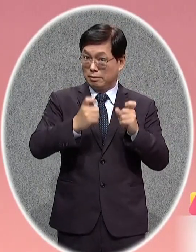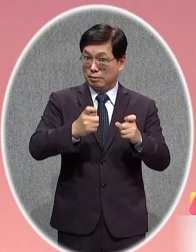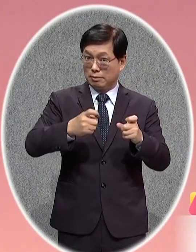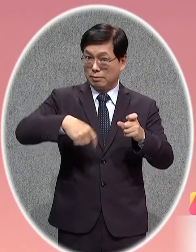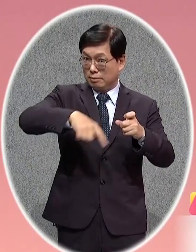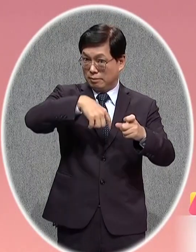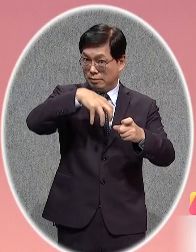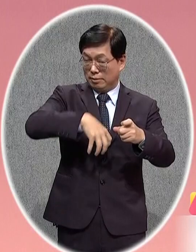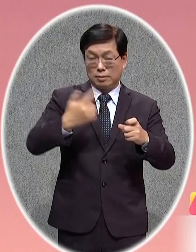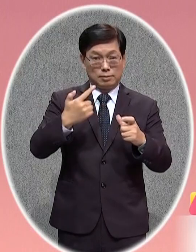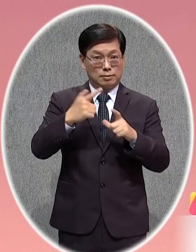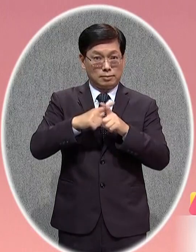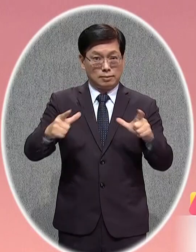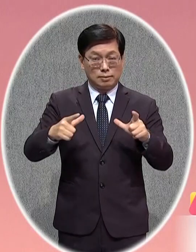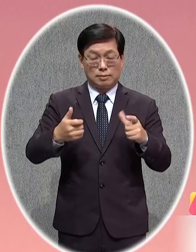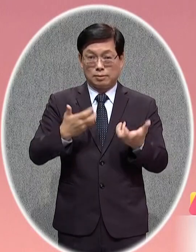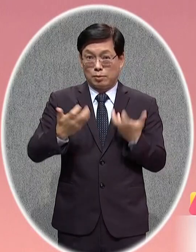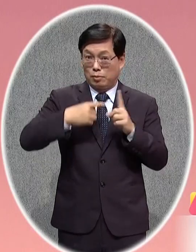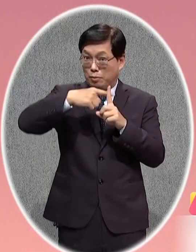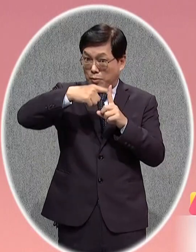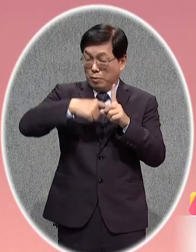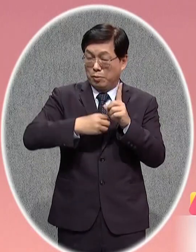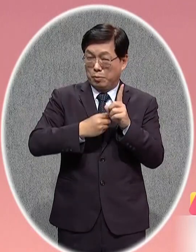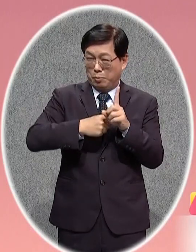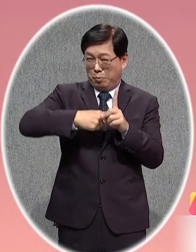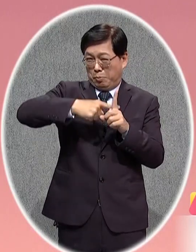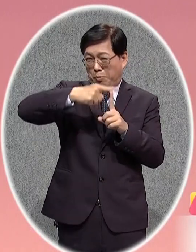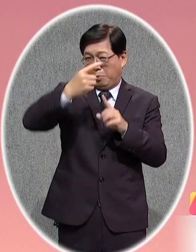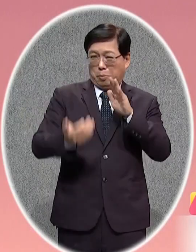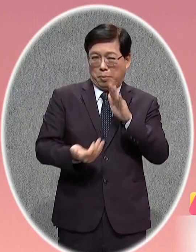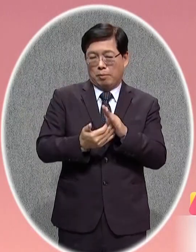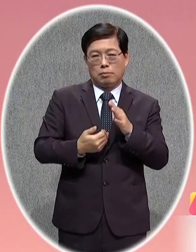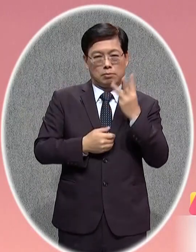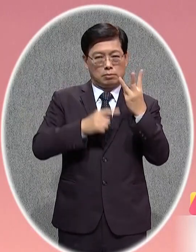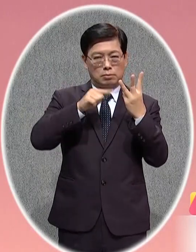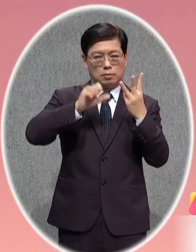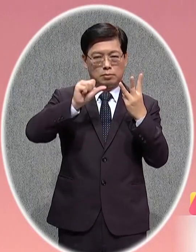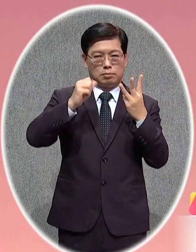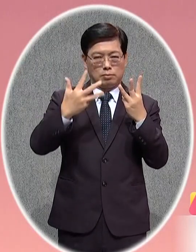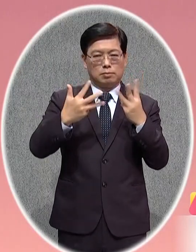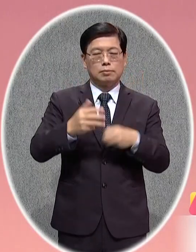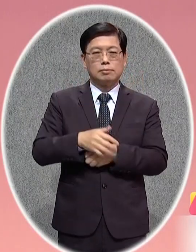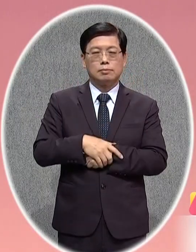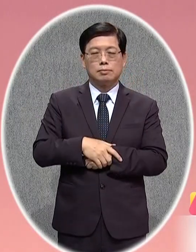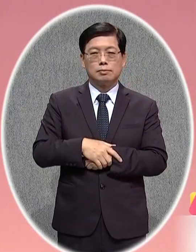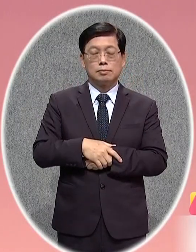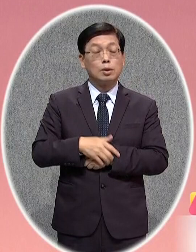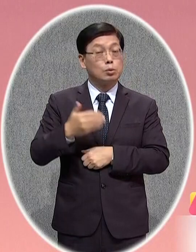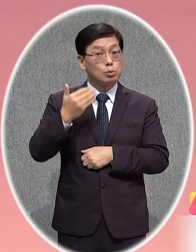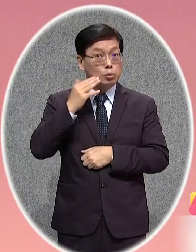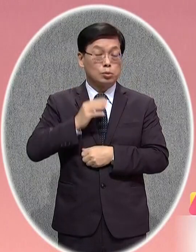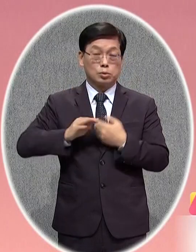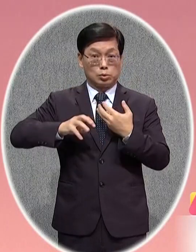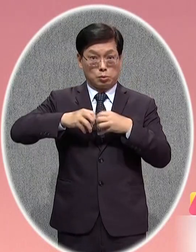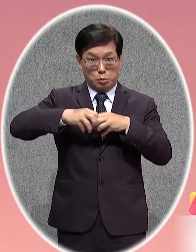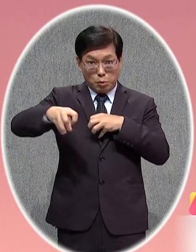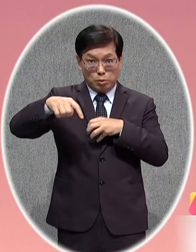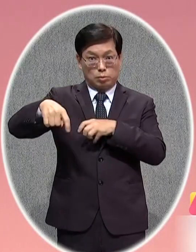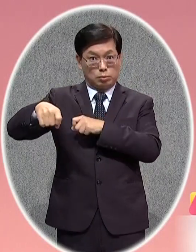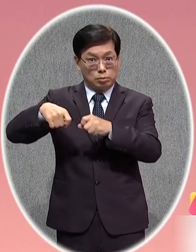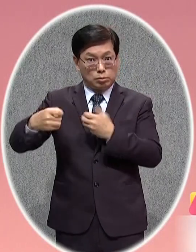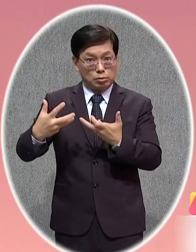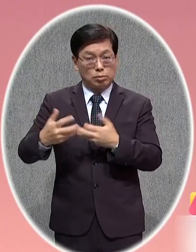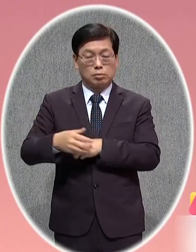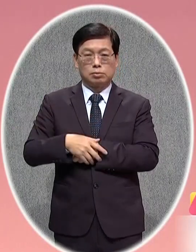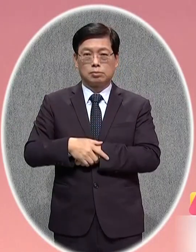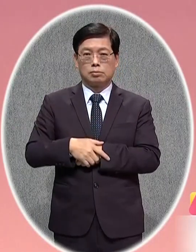的最大的温度升高会来到 3.58 度。如果是外推方案，